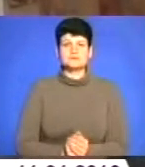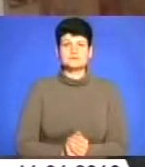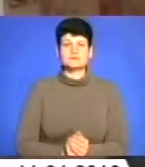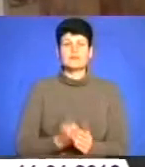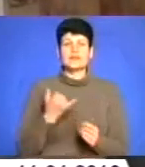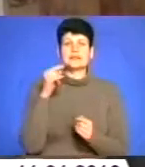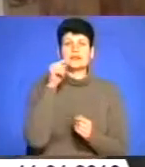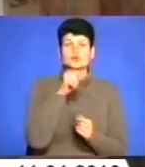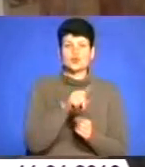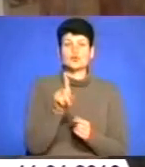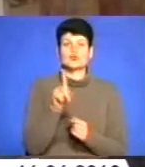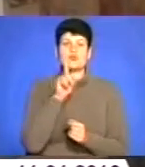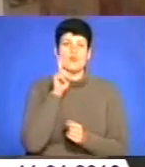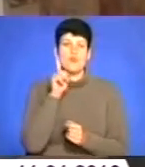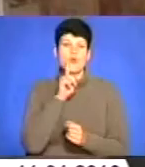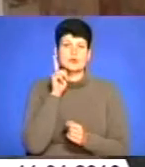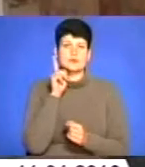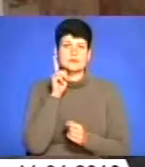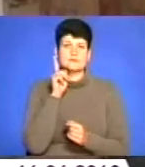для того, щоб молодь,